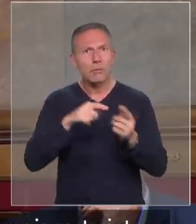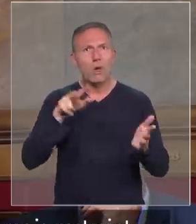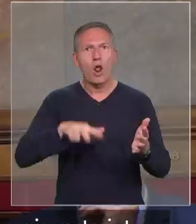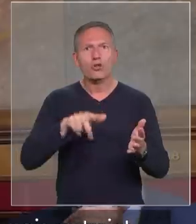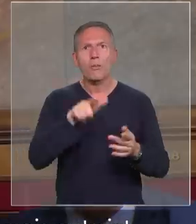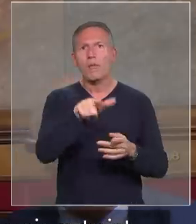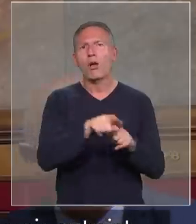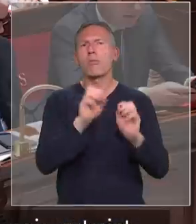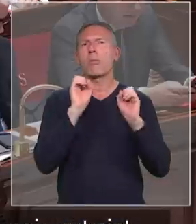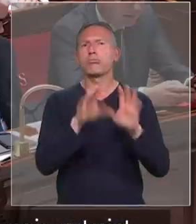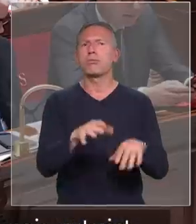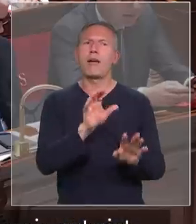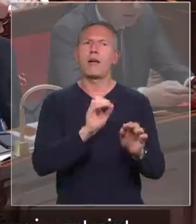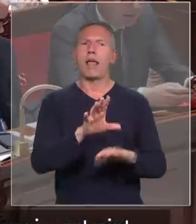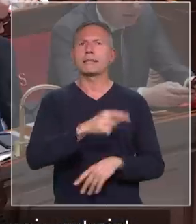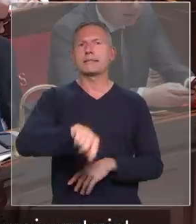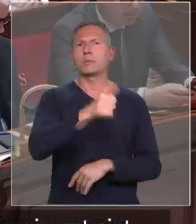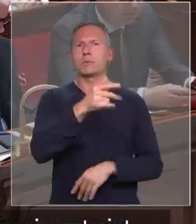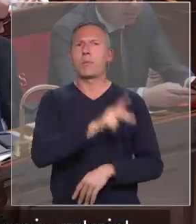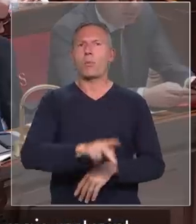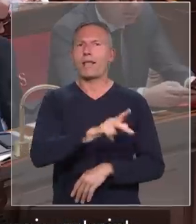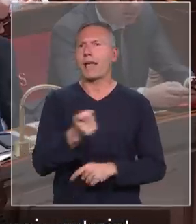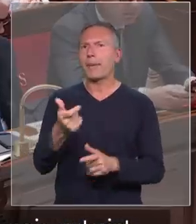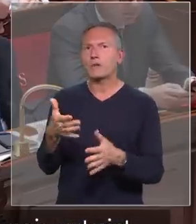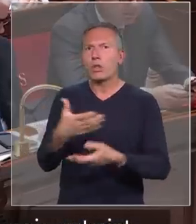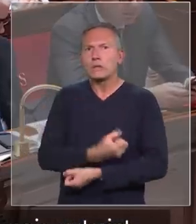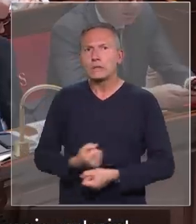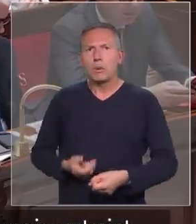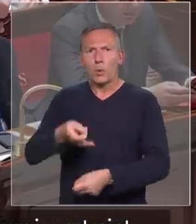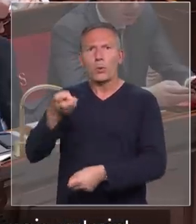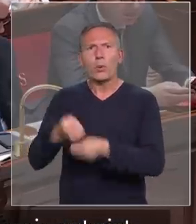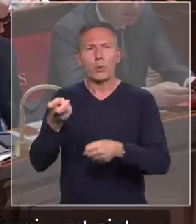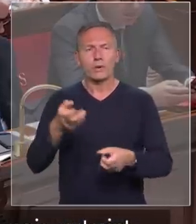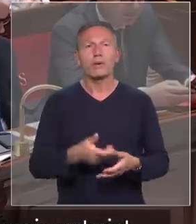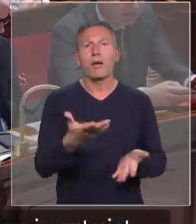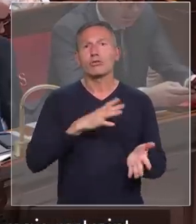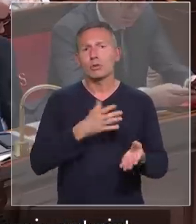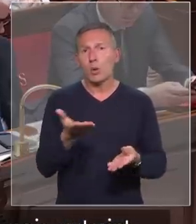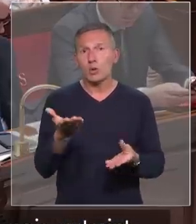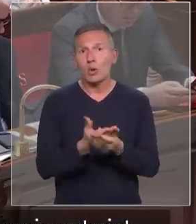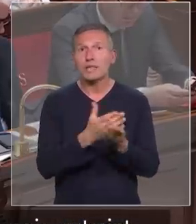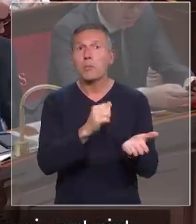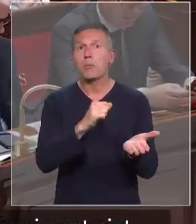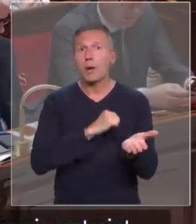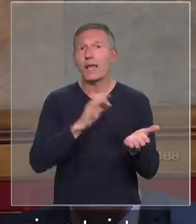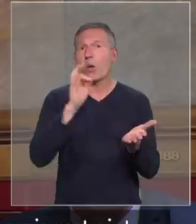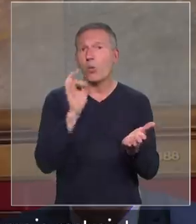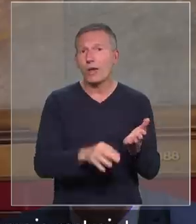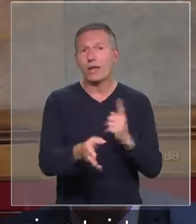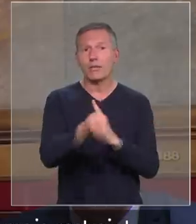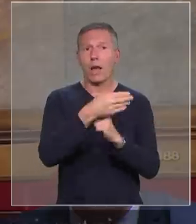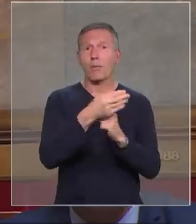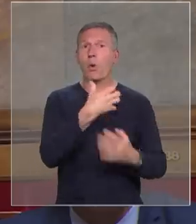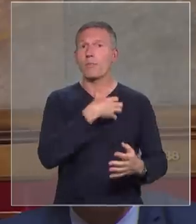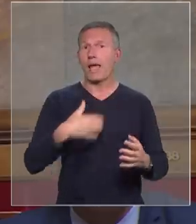favorise les maxi-propriétaires et dessert les plus modestes et les classes moyennes. Madame la ministre, il y a des dossiers qui vous semblent prioritaires. Les drapeaux devant nos mairies,